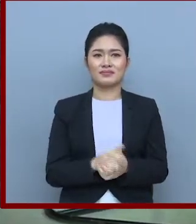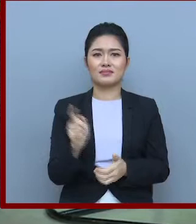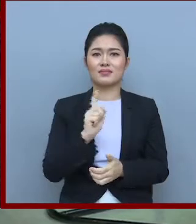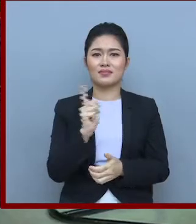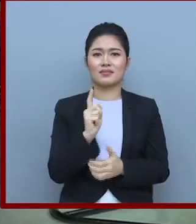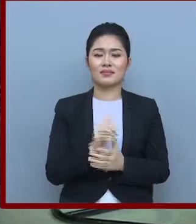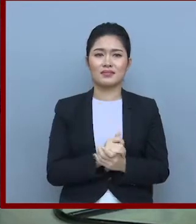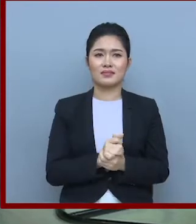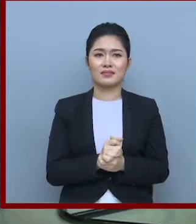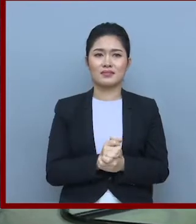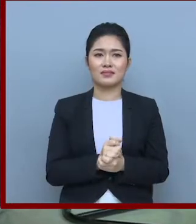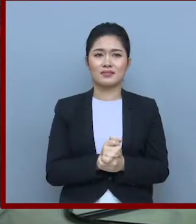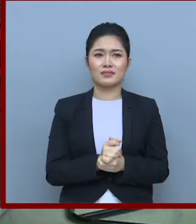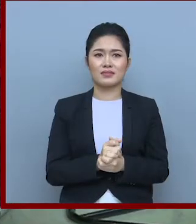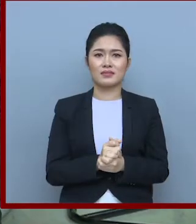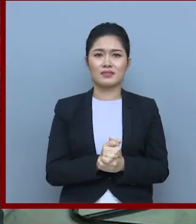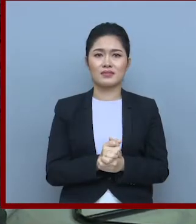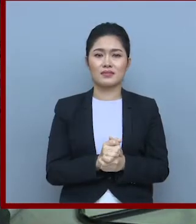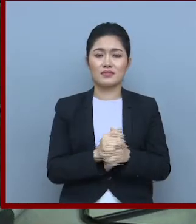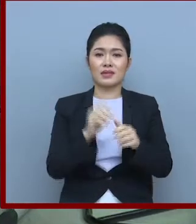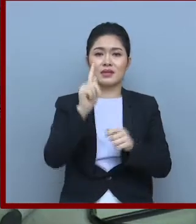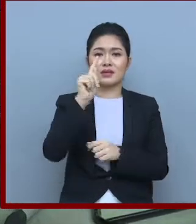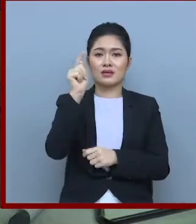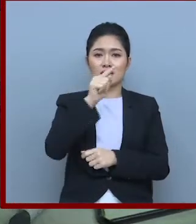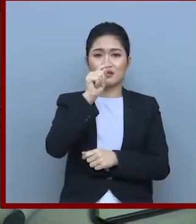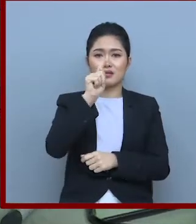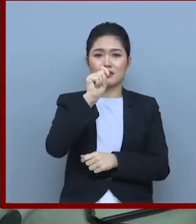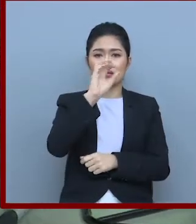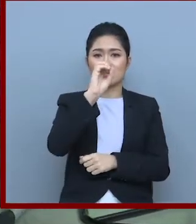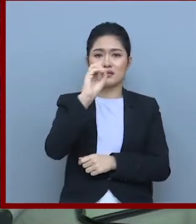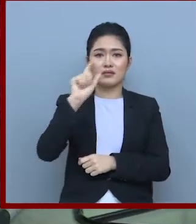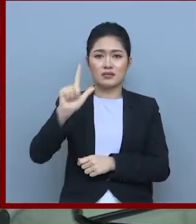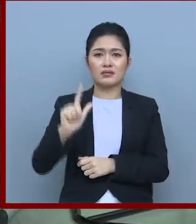ไปที่ True อีกครั้งหนึ่ง